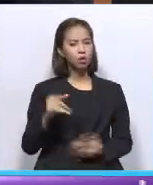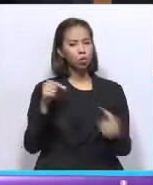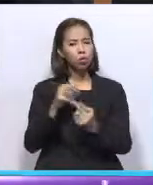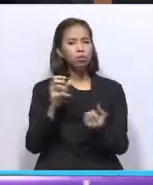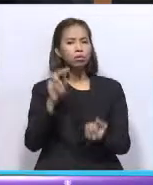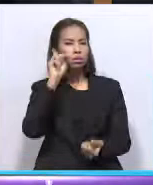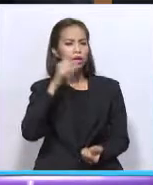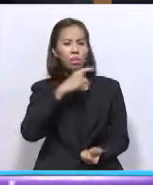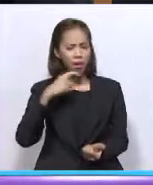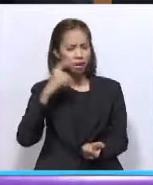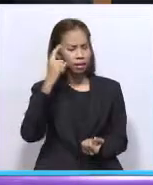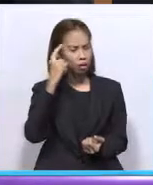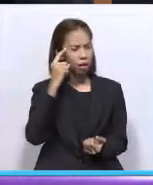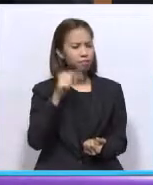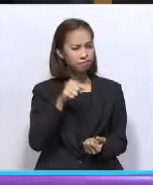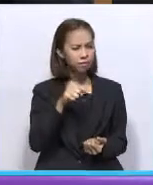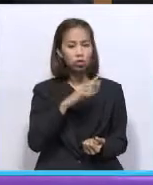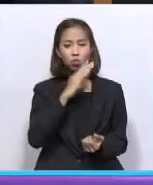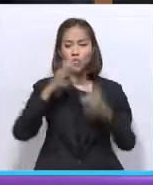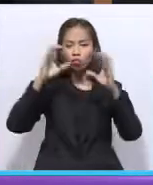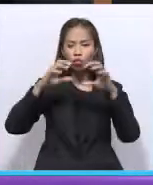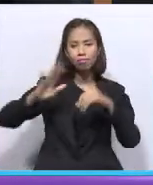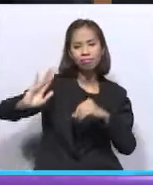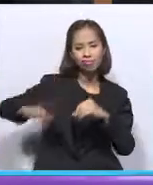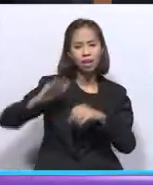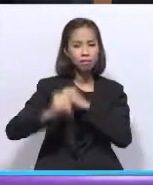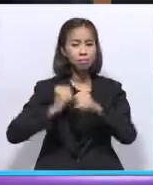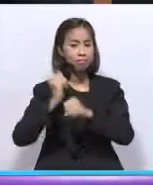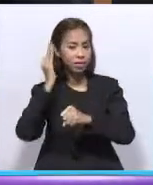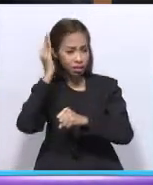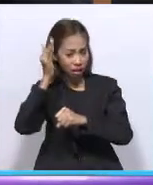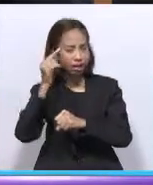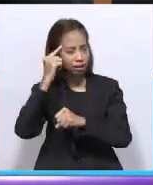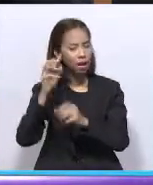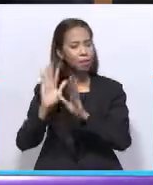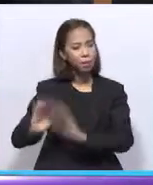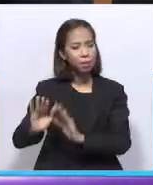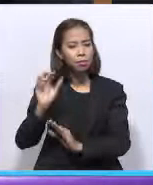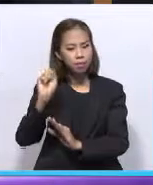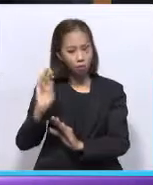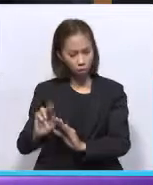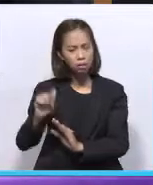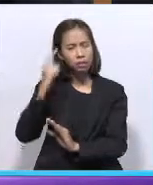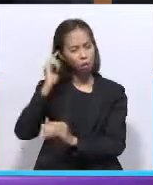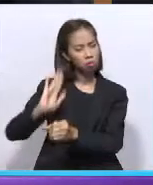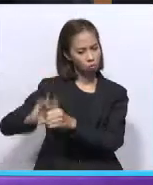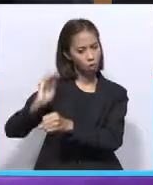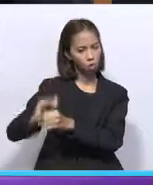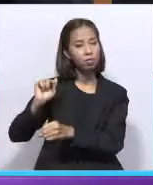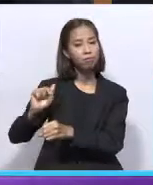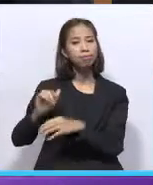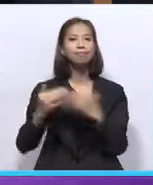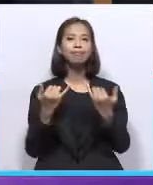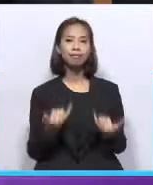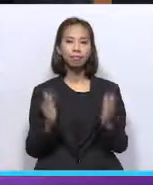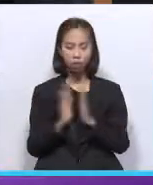แล้งนี้ไปต่อฤดูฝนหน้าถ้าฝนเนี่ยมาล่าช้าเนี่ยปริมาณน้ำที่เราสำรองเตรียมไว้ในต้นฤดูเนี่ยก็ยังมีเพียงพอครับ ค่ะขอบคุณม